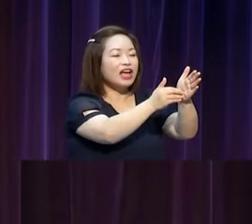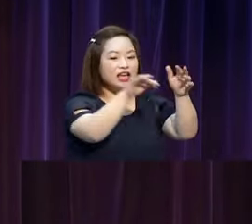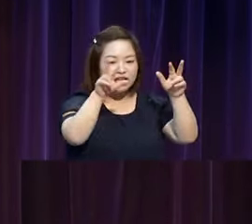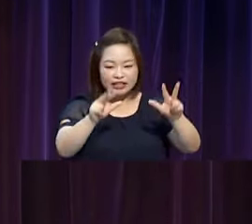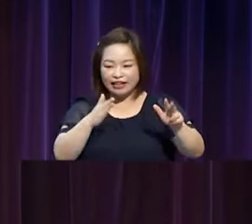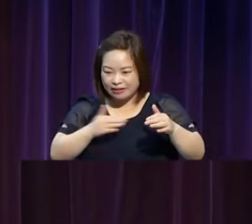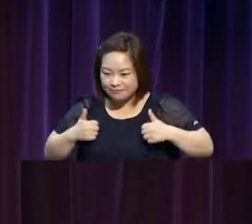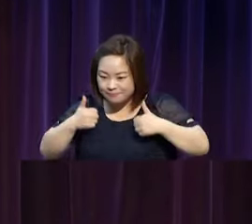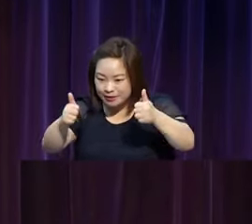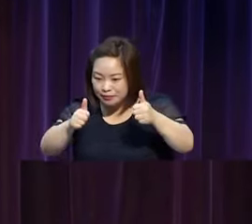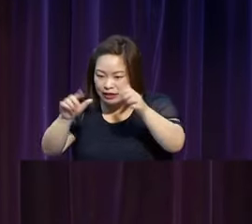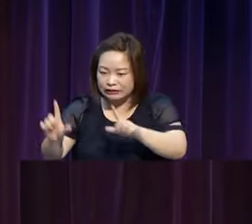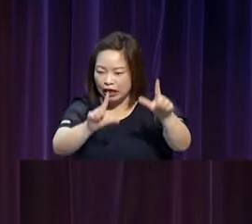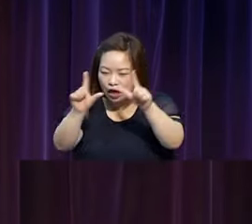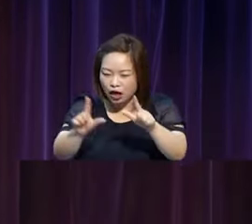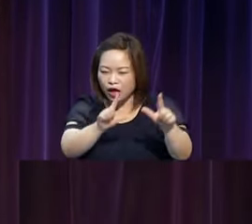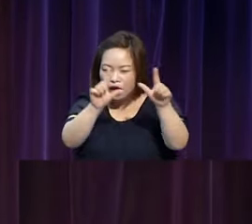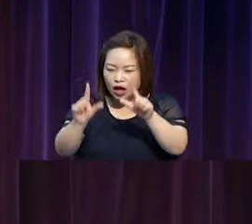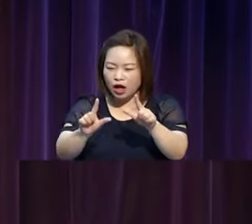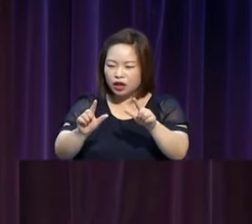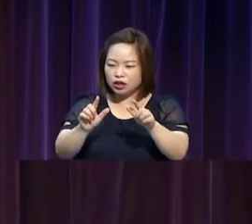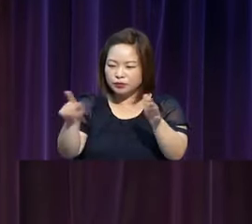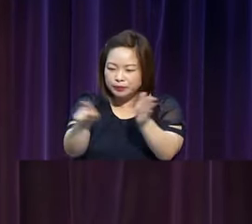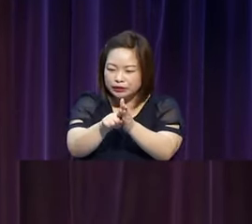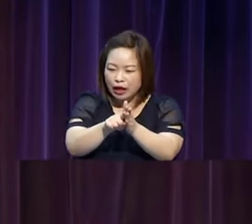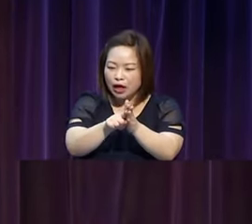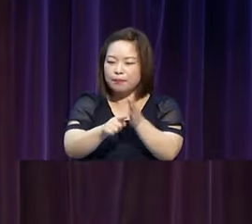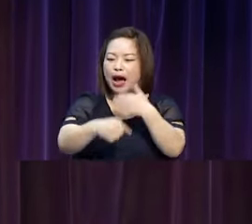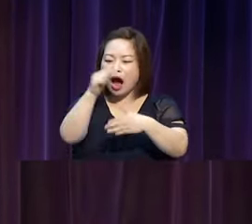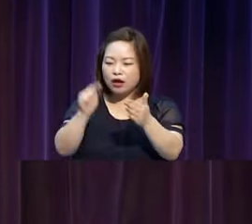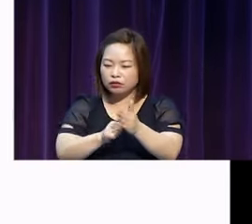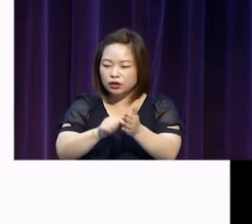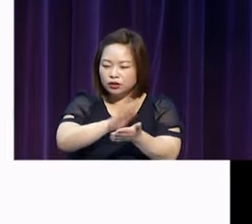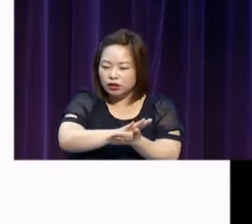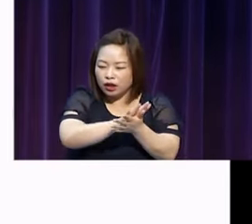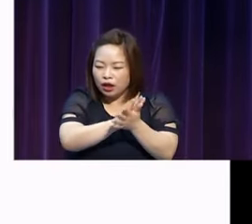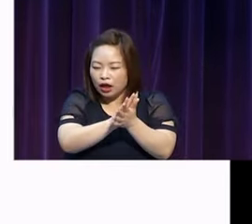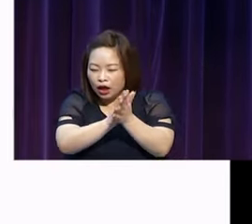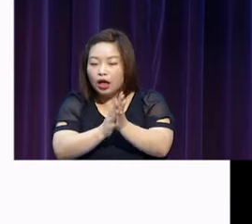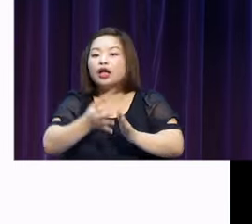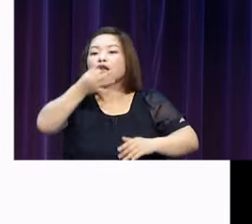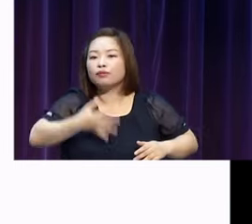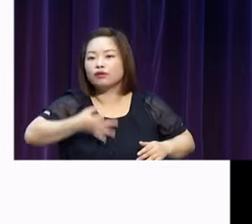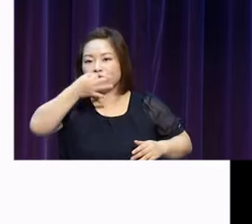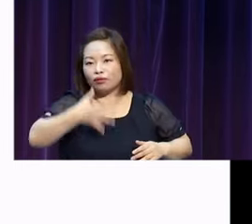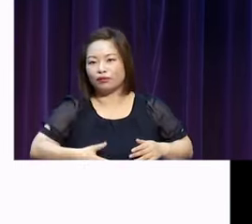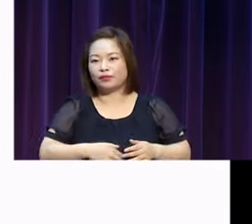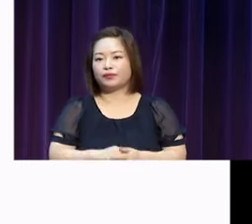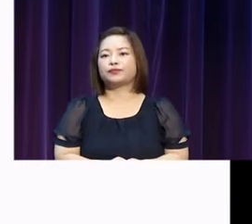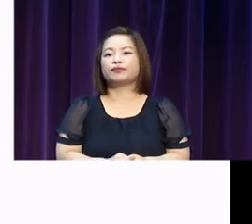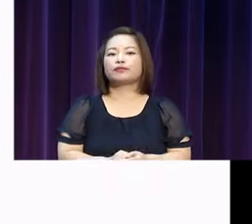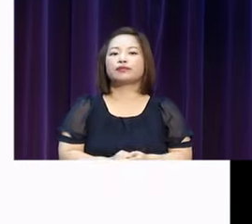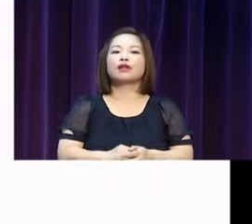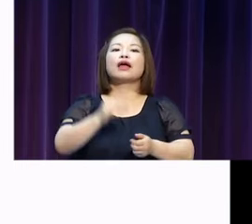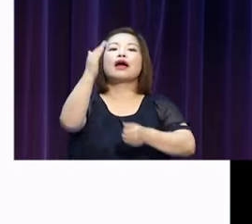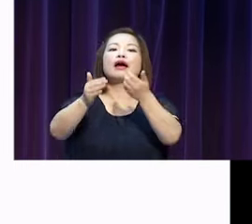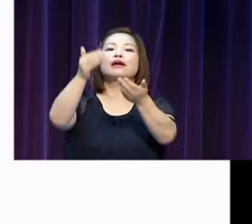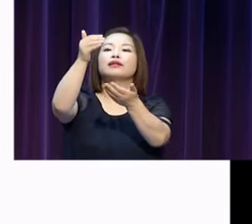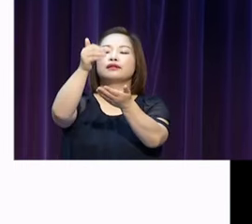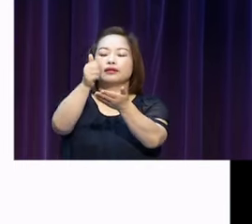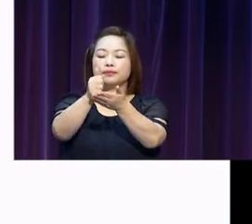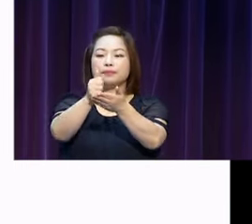아닙니다. 조금 어려울 수도 있어요. 네 가지가 있는데 자, 하나님의 말씀을 가까이